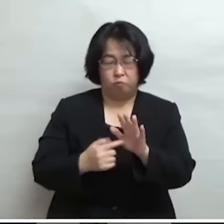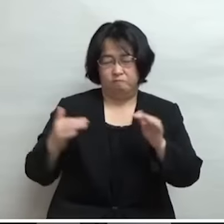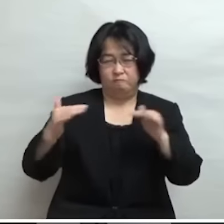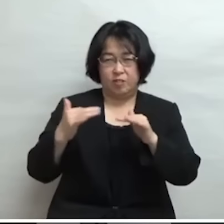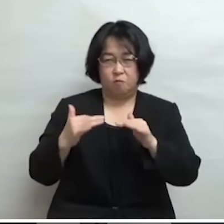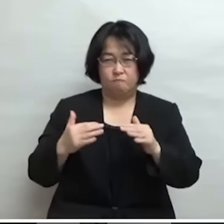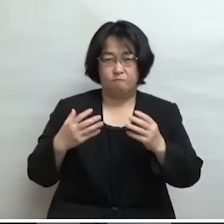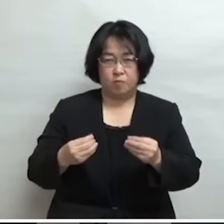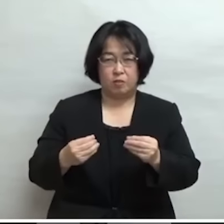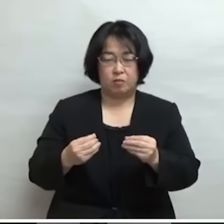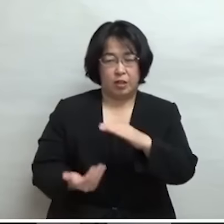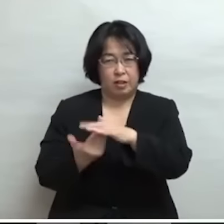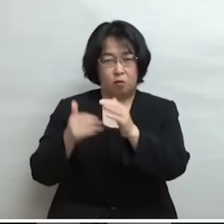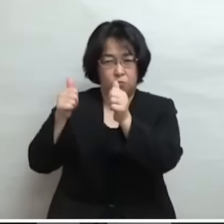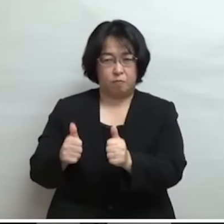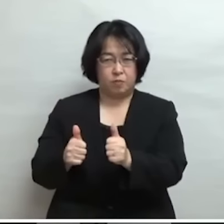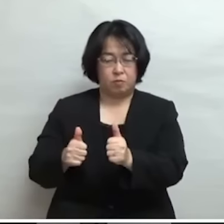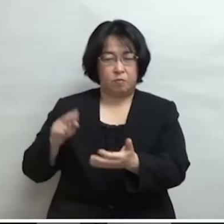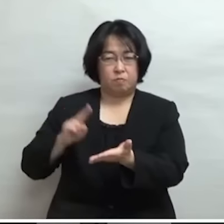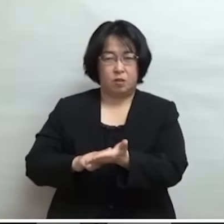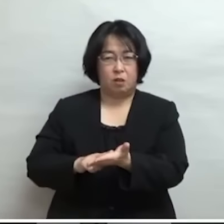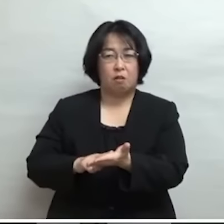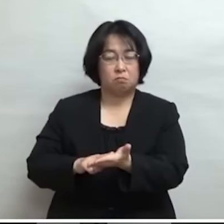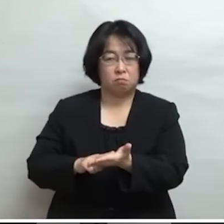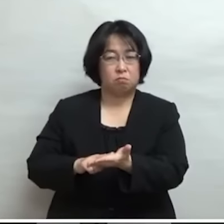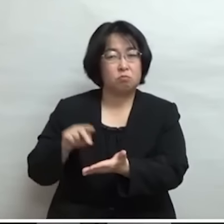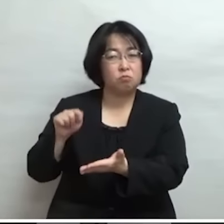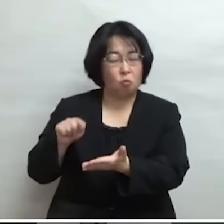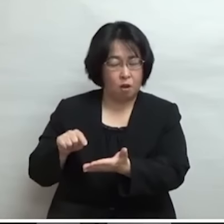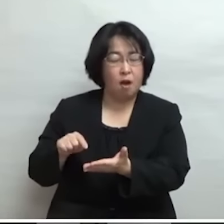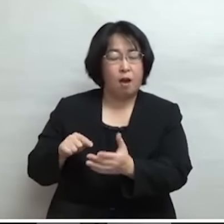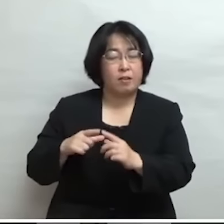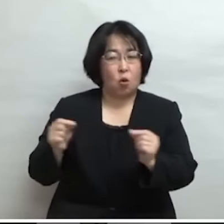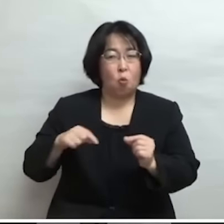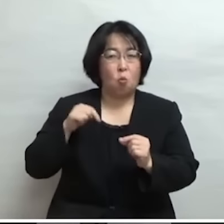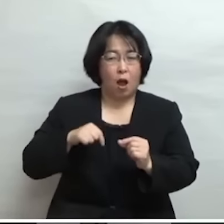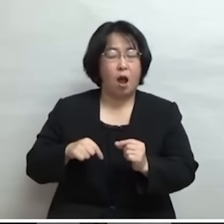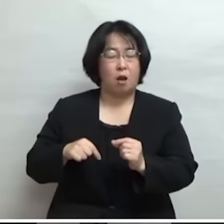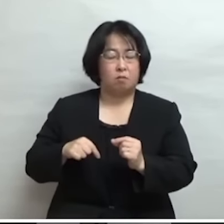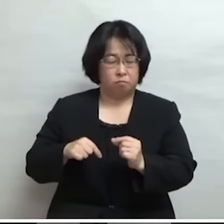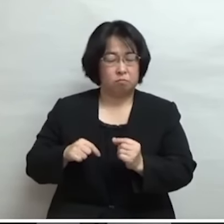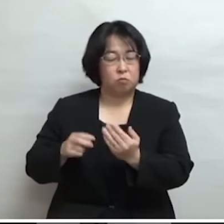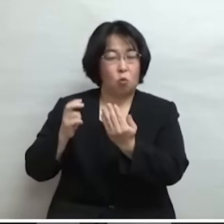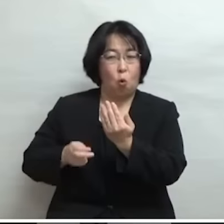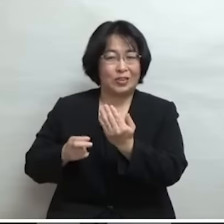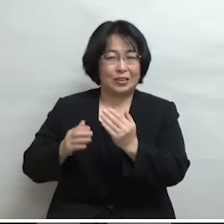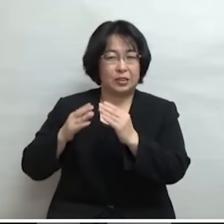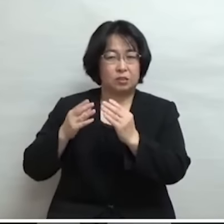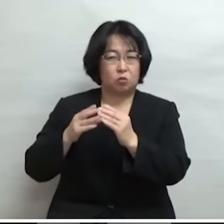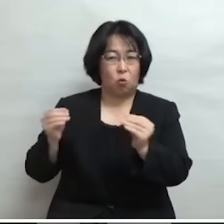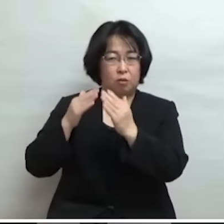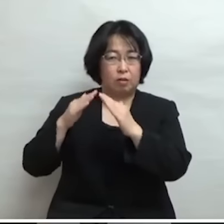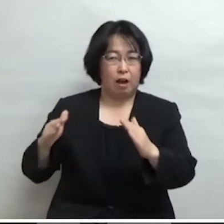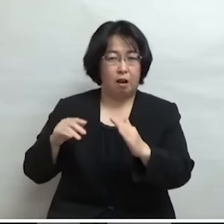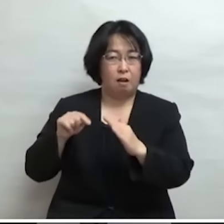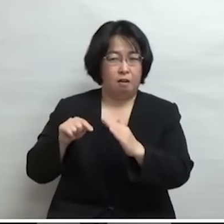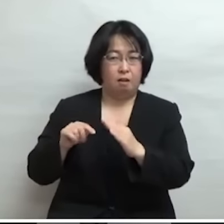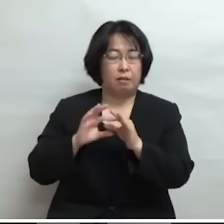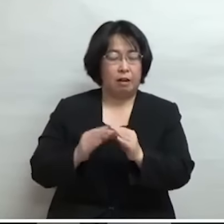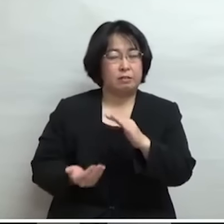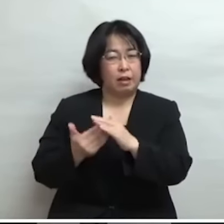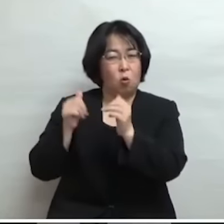た、つ、あ、がついたということで、まあ、これはもう、法治国家でもありますし、この、やはり最高裁の結果、つま